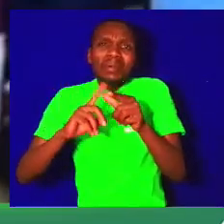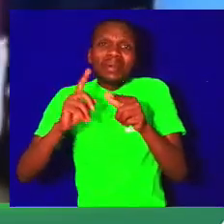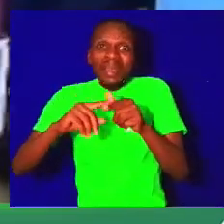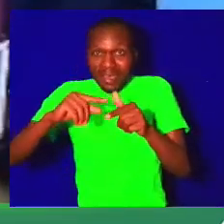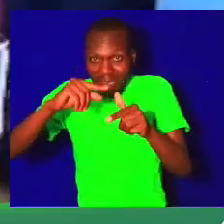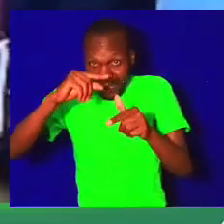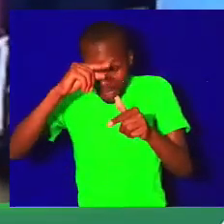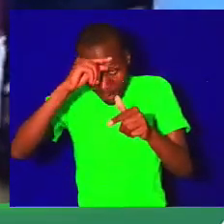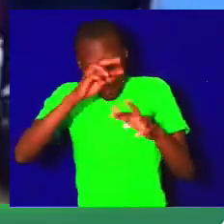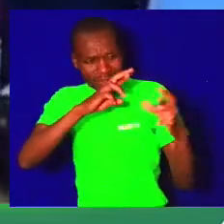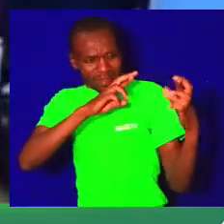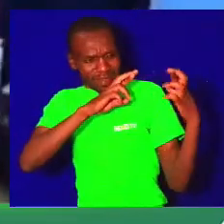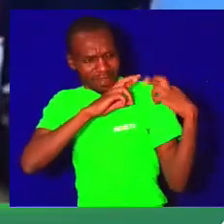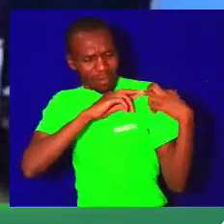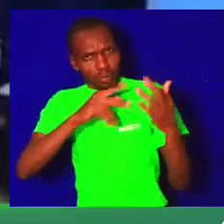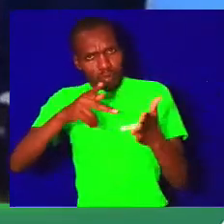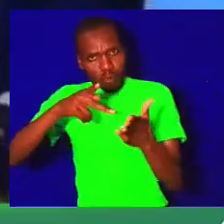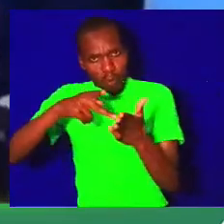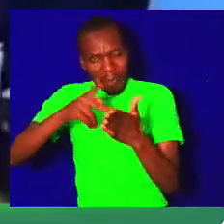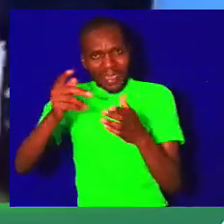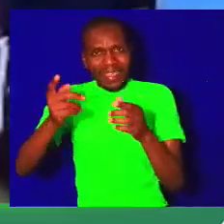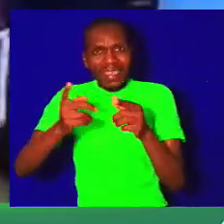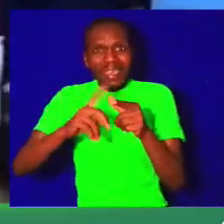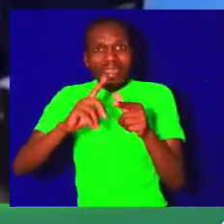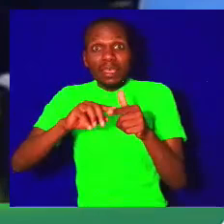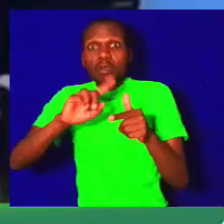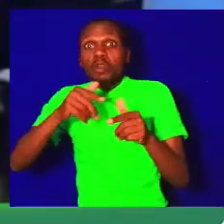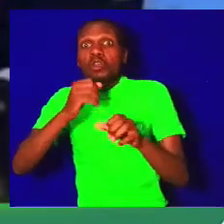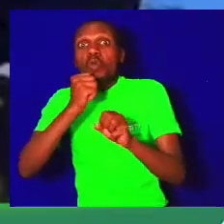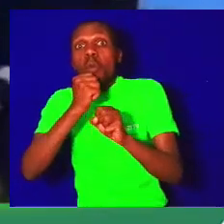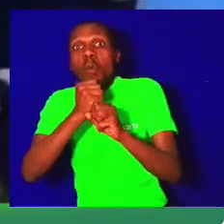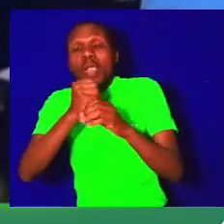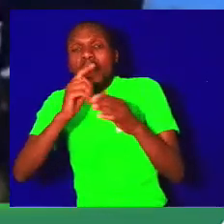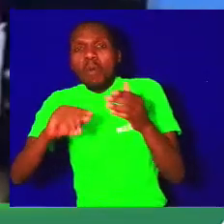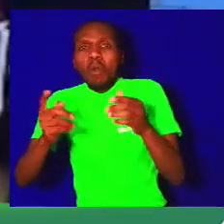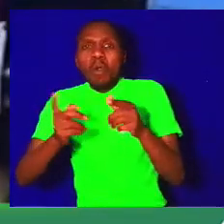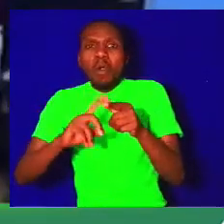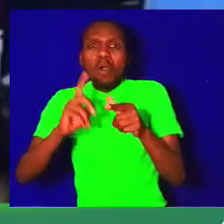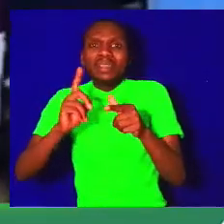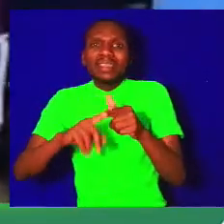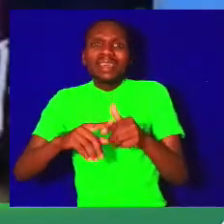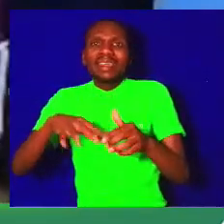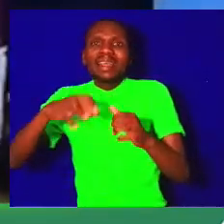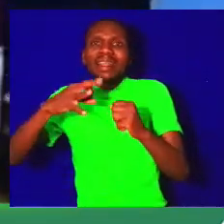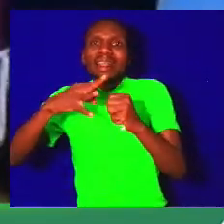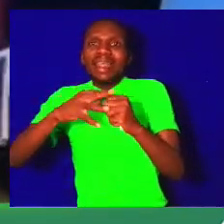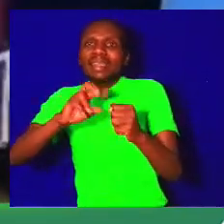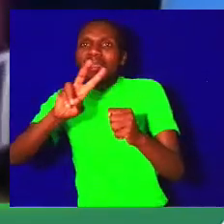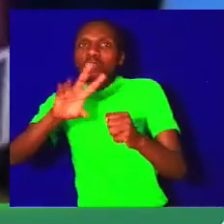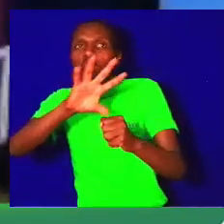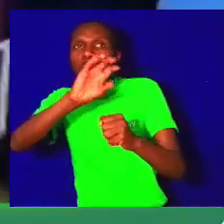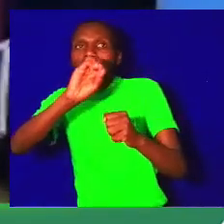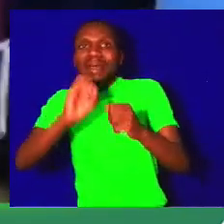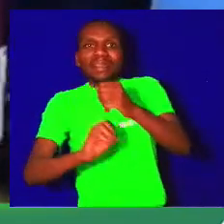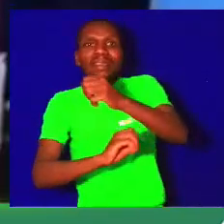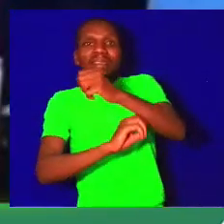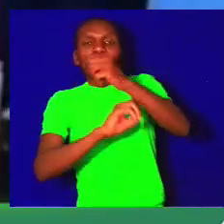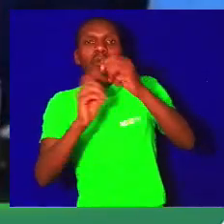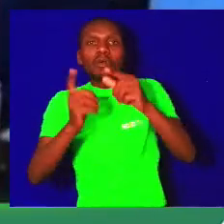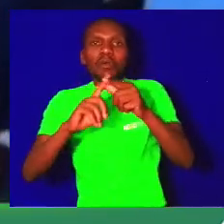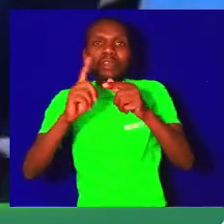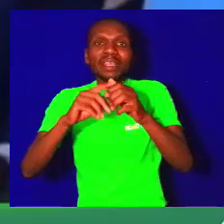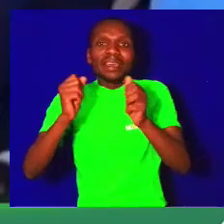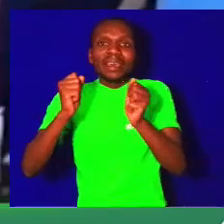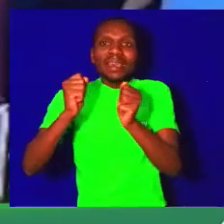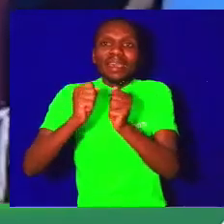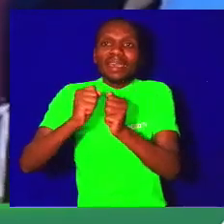ngo kire ku mwaka ni rakiagara erege ndugyoka gokora elinde tomoe 82% scholarship 18%